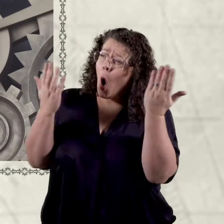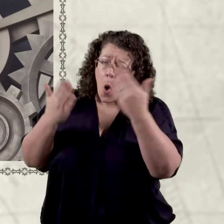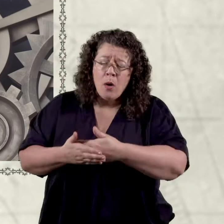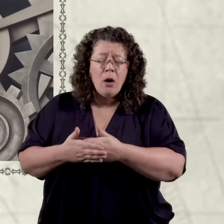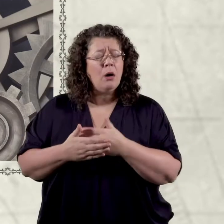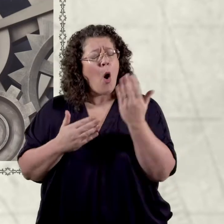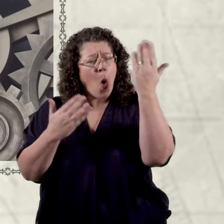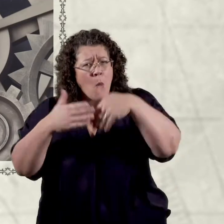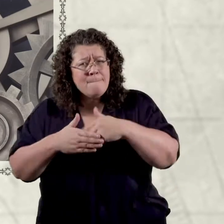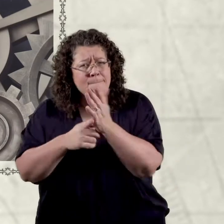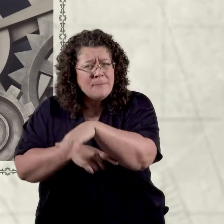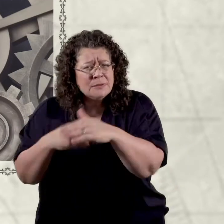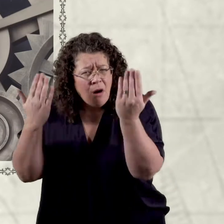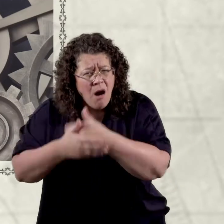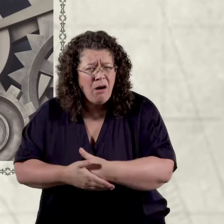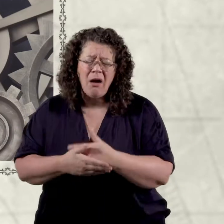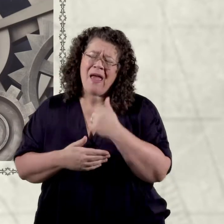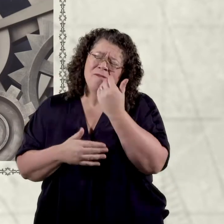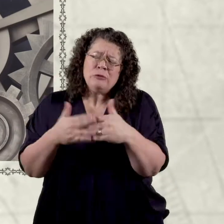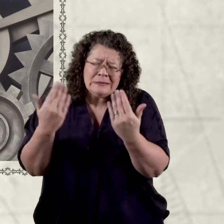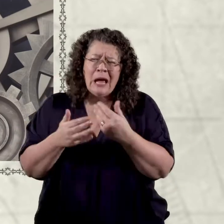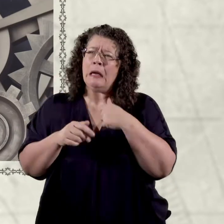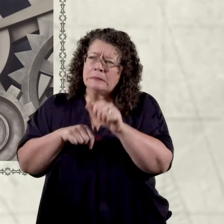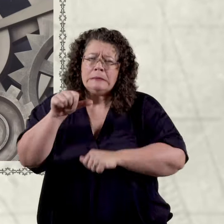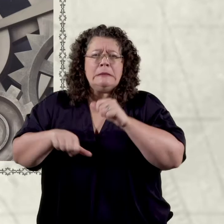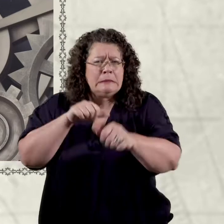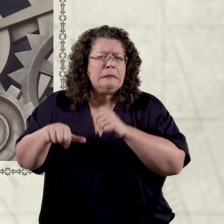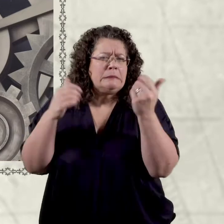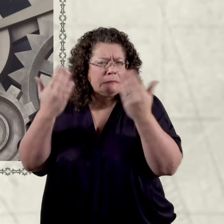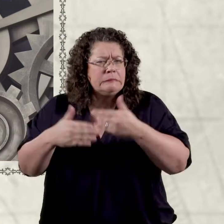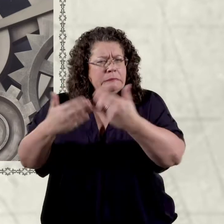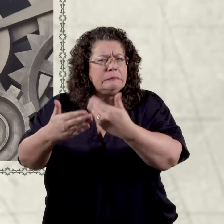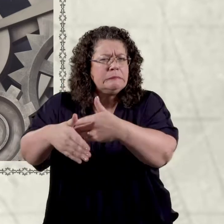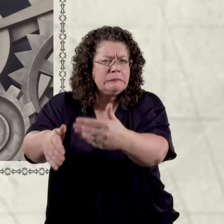tywyll wrth fynd adref. Yr un peth bob dydd.